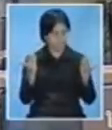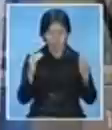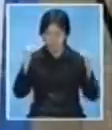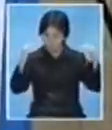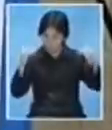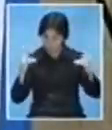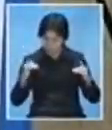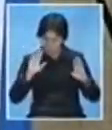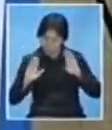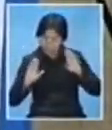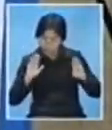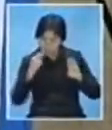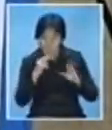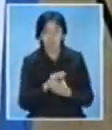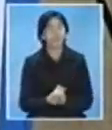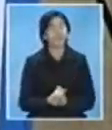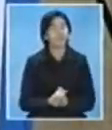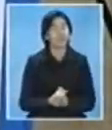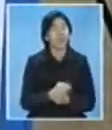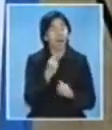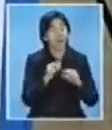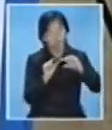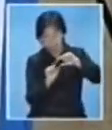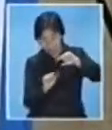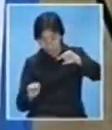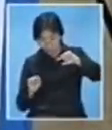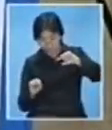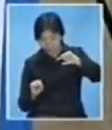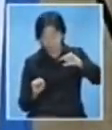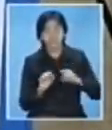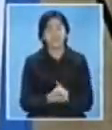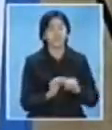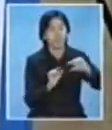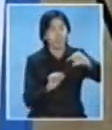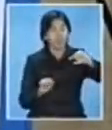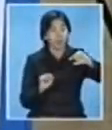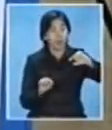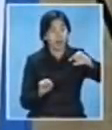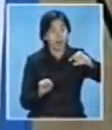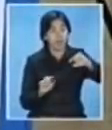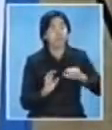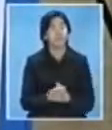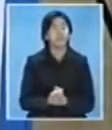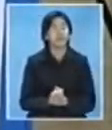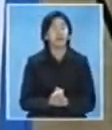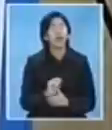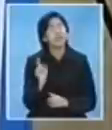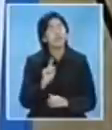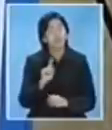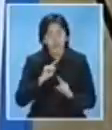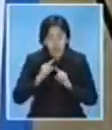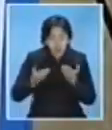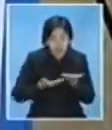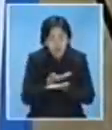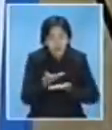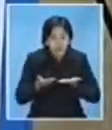พนี้ก็คือส่วนด้านล่างนะคะของภาพซึ่งเป็นการเจรจาที่เริ่มต้นจากพื้นฐานของ